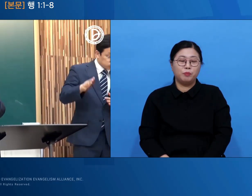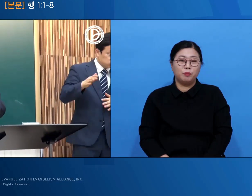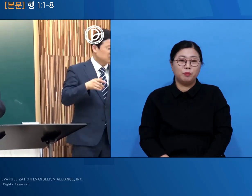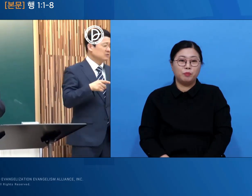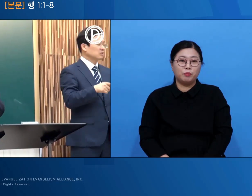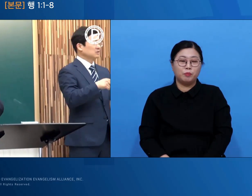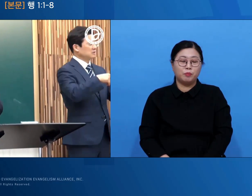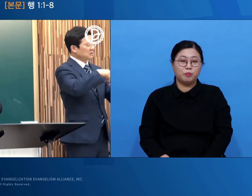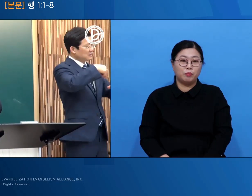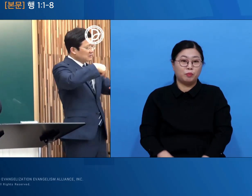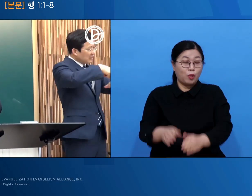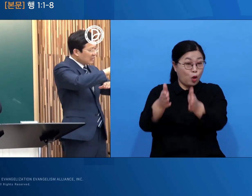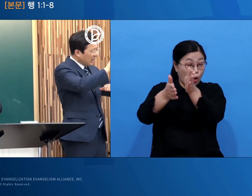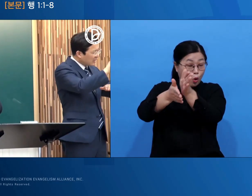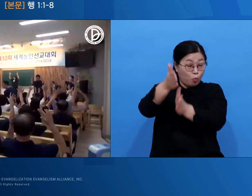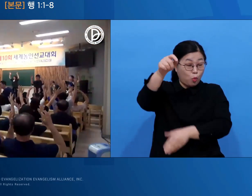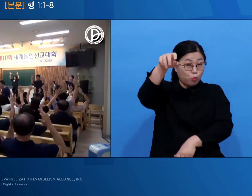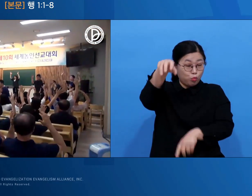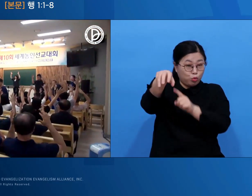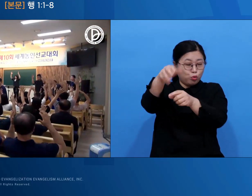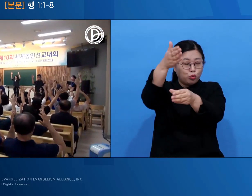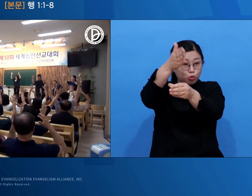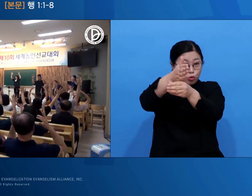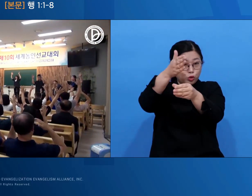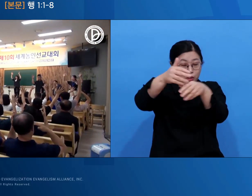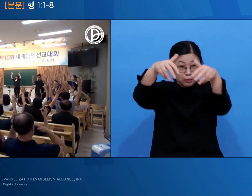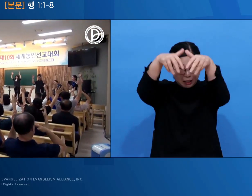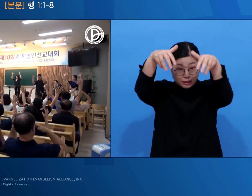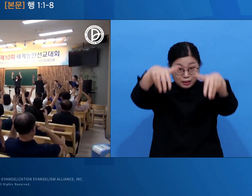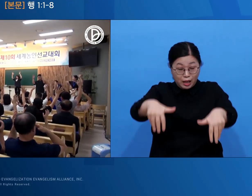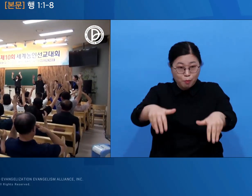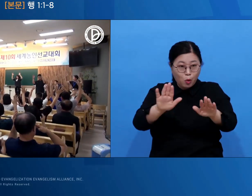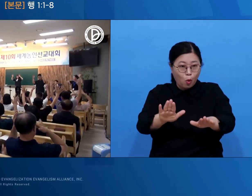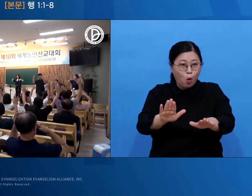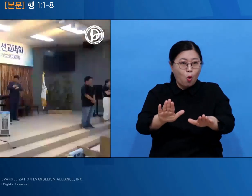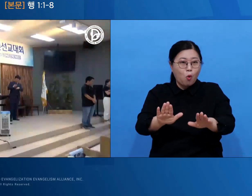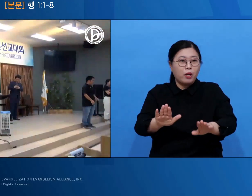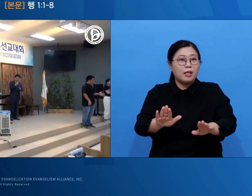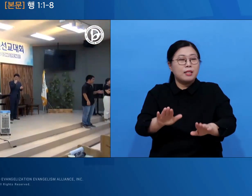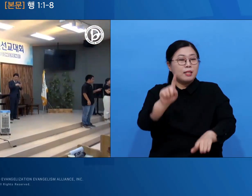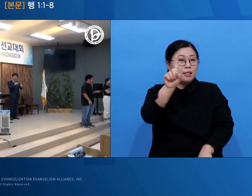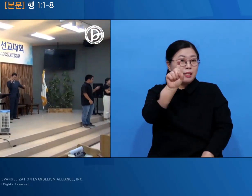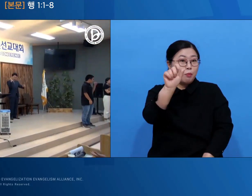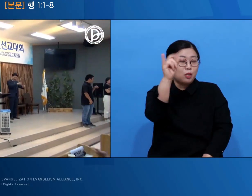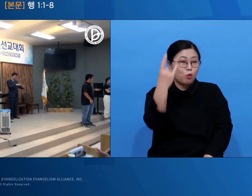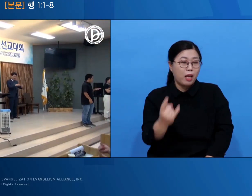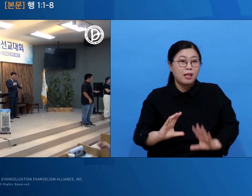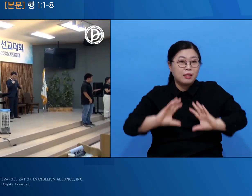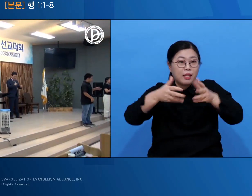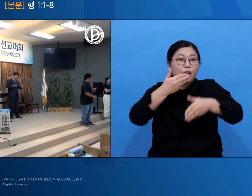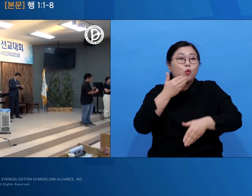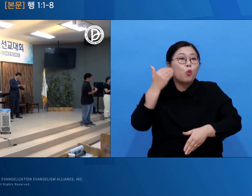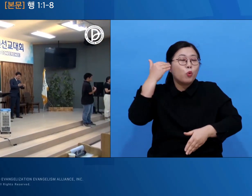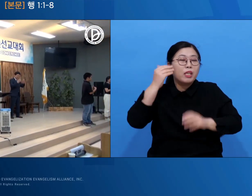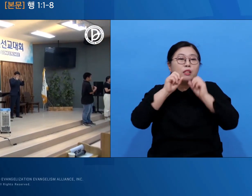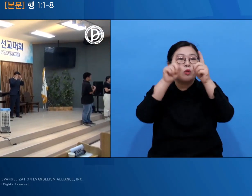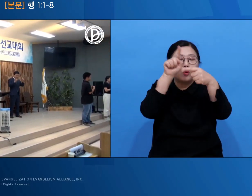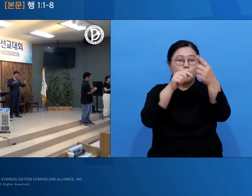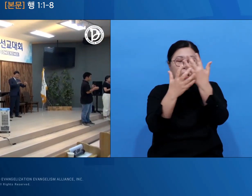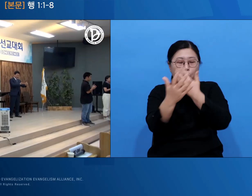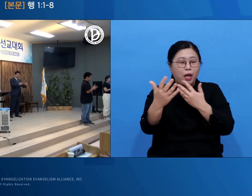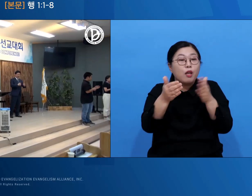본부 중심의 시스템 속에 올해 11월 제11회 농인 선교 대회가 열립니다.